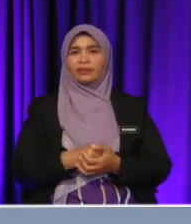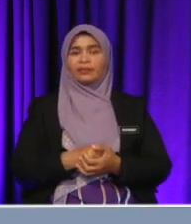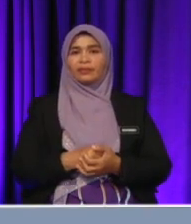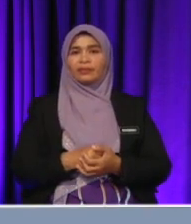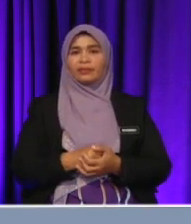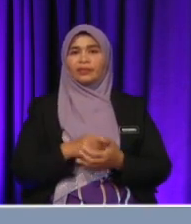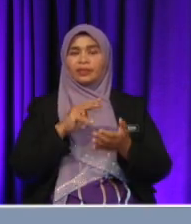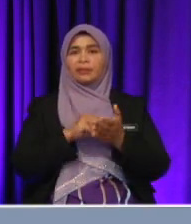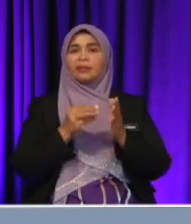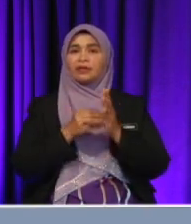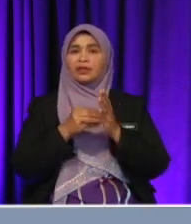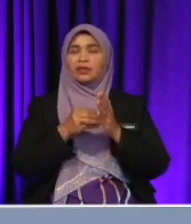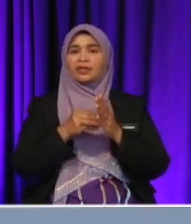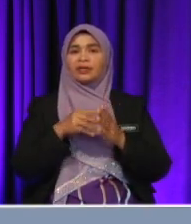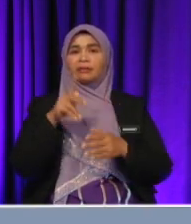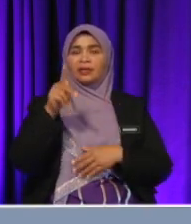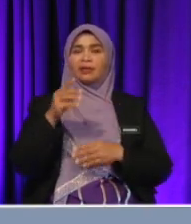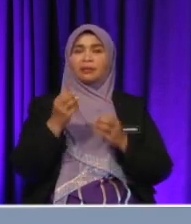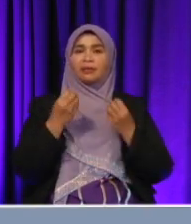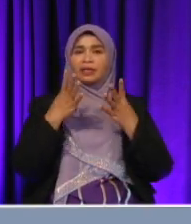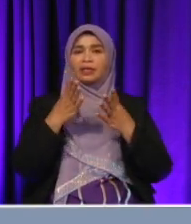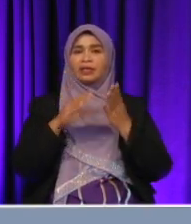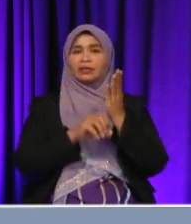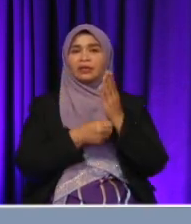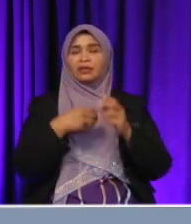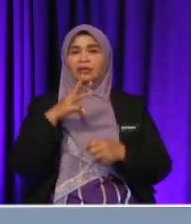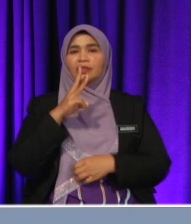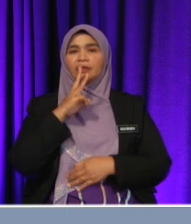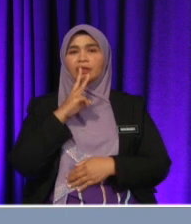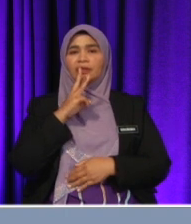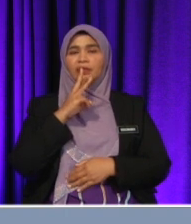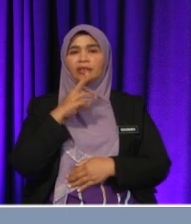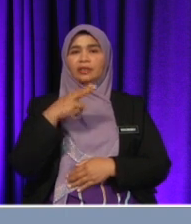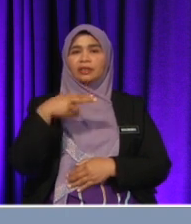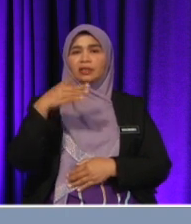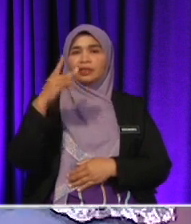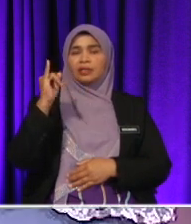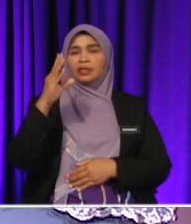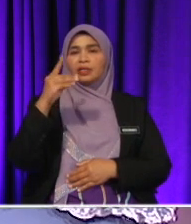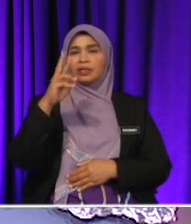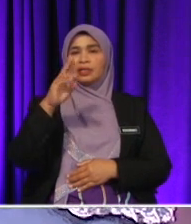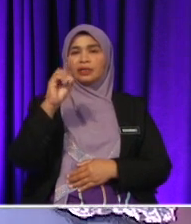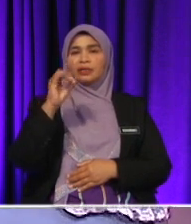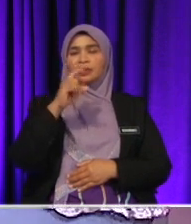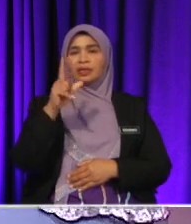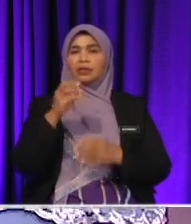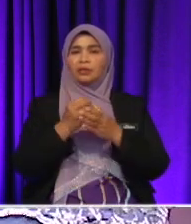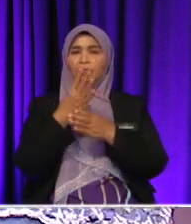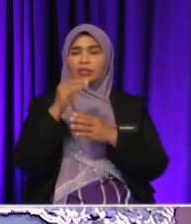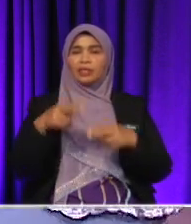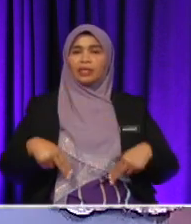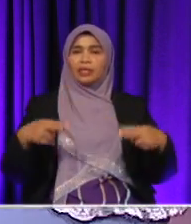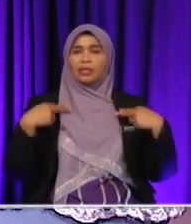Maksudnya apa ya pelukan banyak sumber air merupakan tumbuhan yang hidup